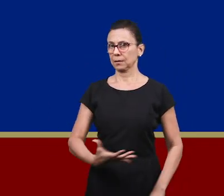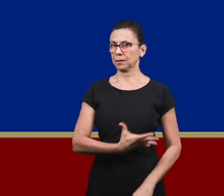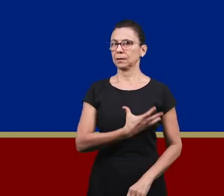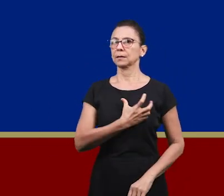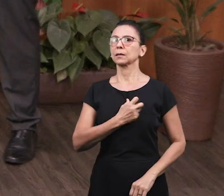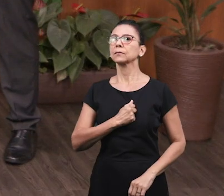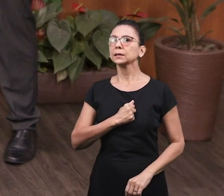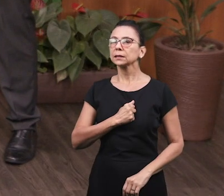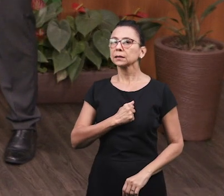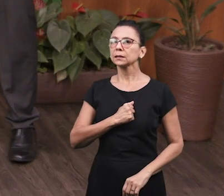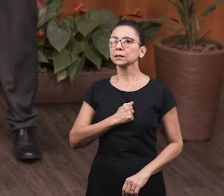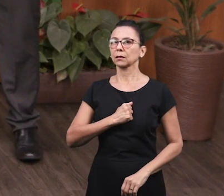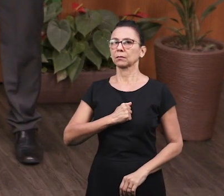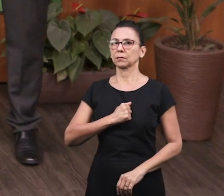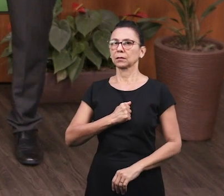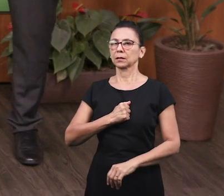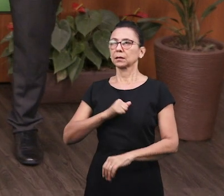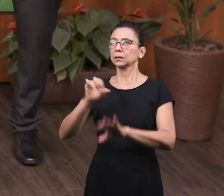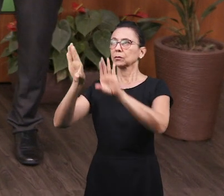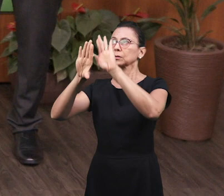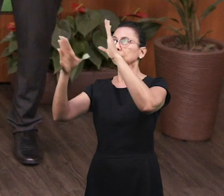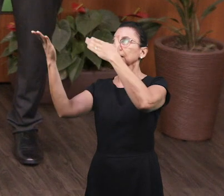qui est venue du haut,